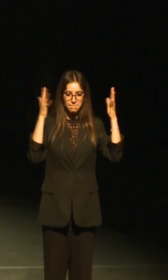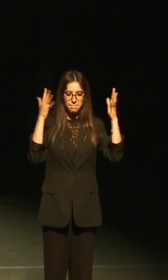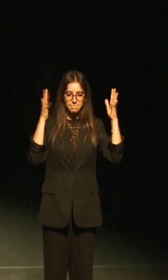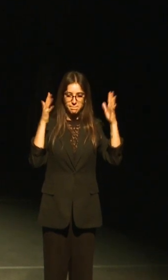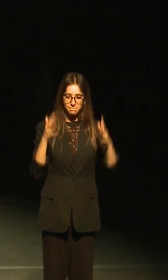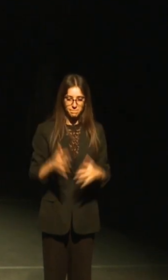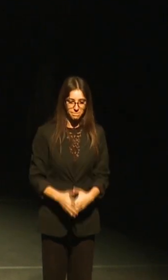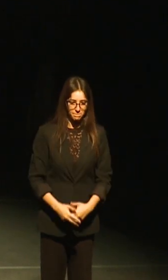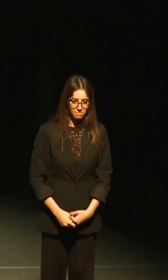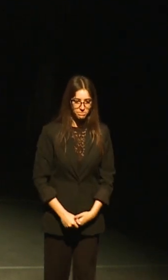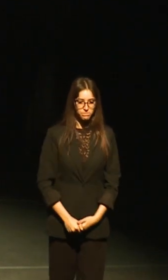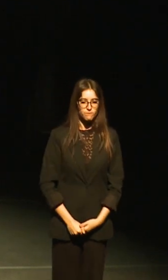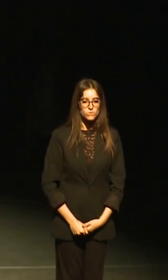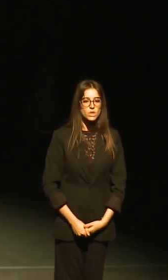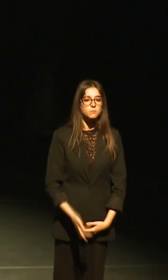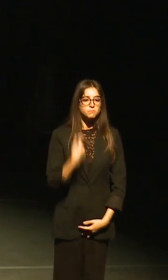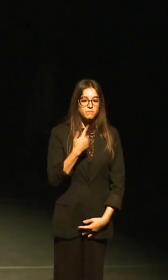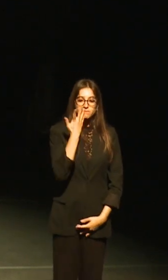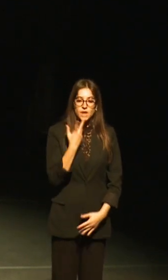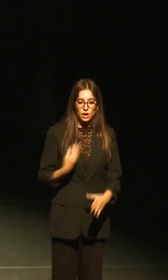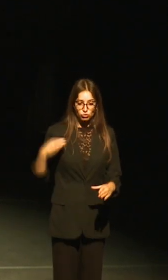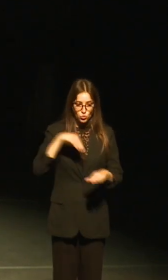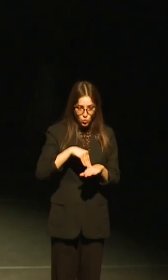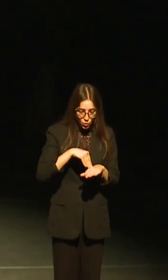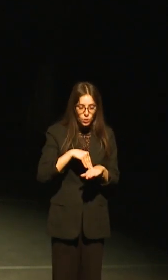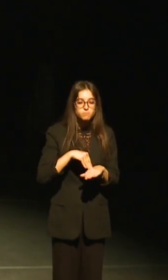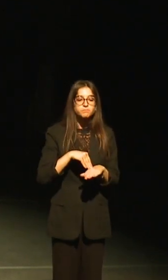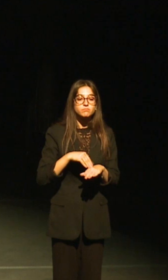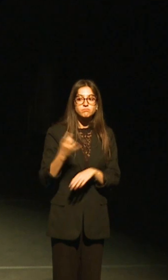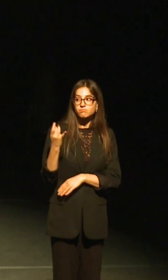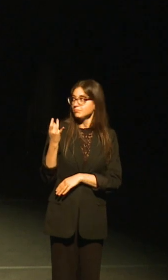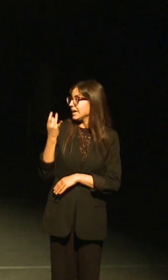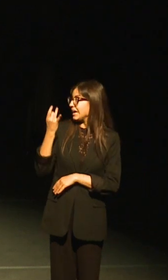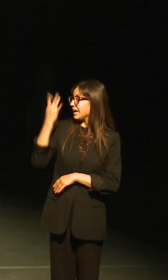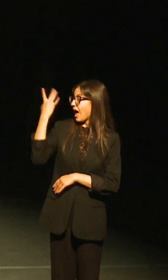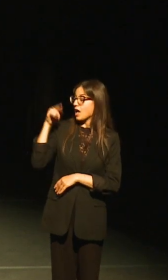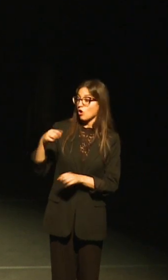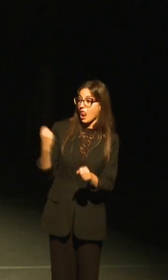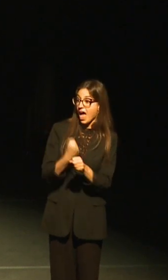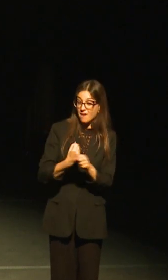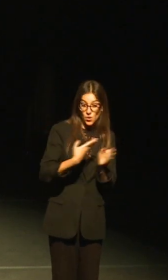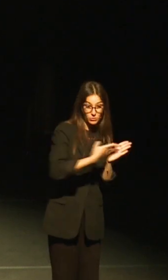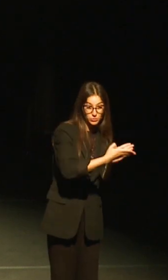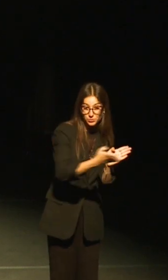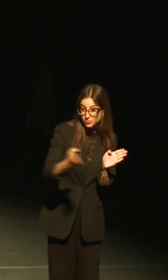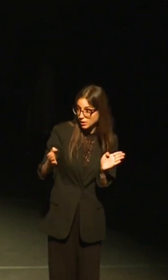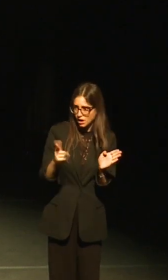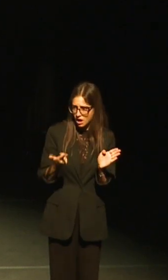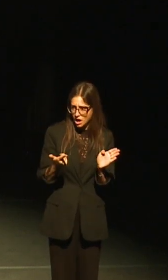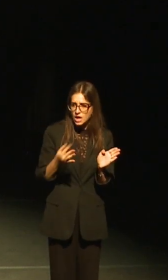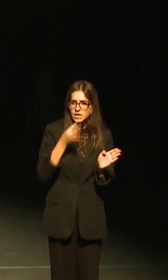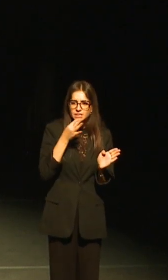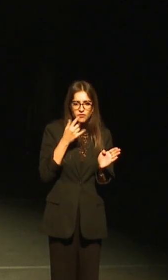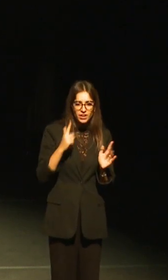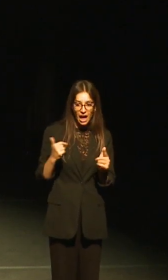Paolo aggiungo che se non lo fai a 360 gradi quello che fai Non è credibile